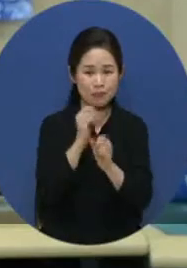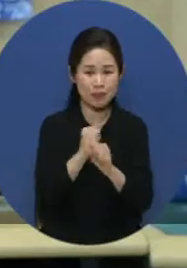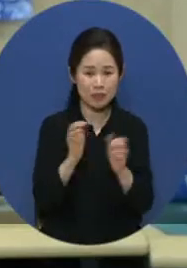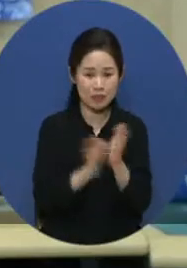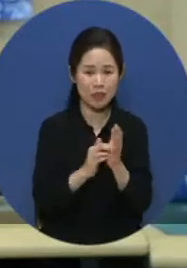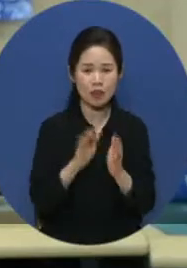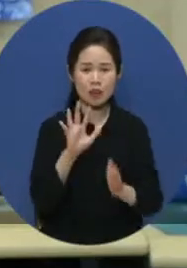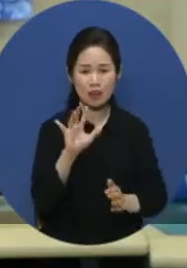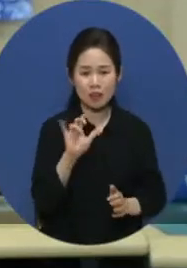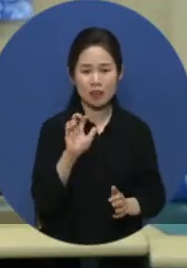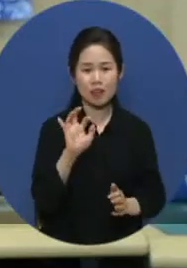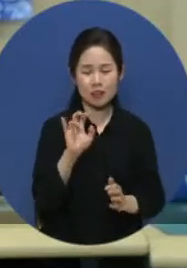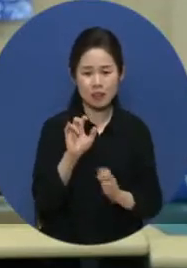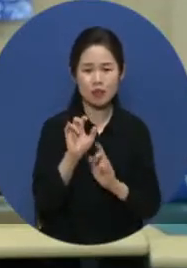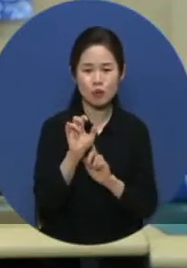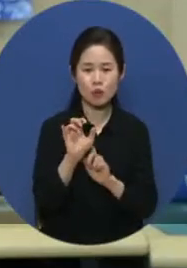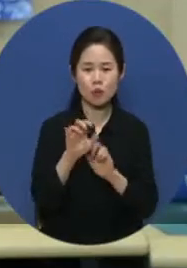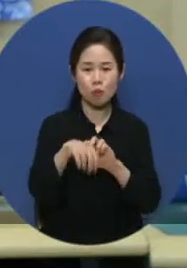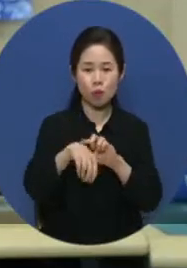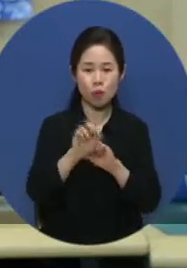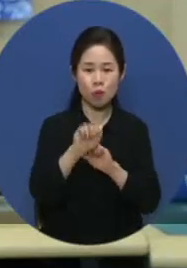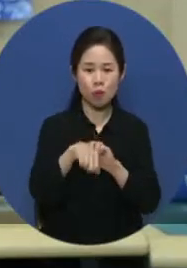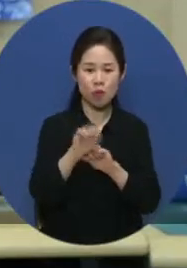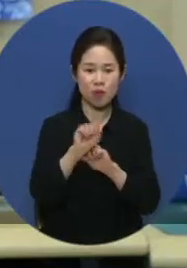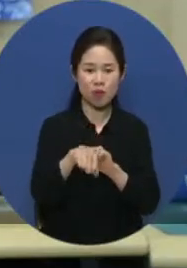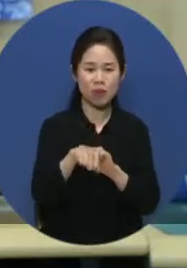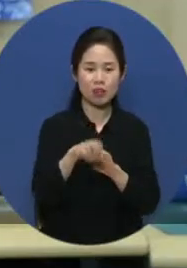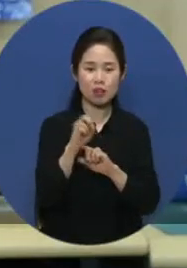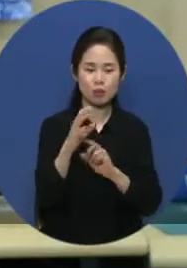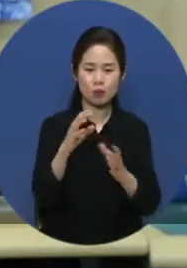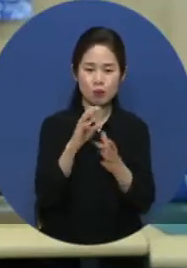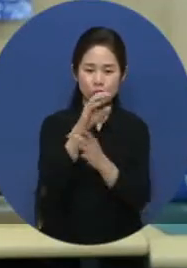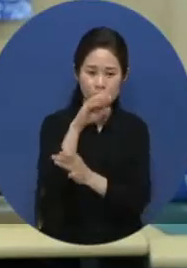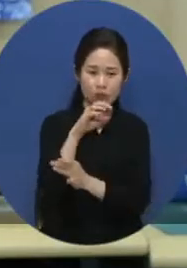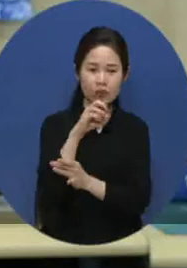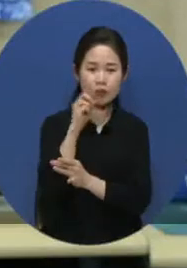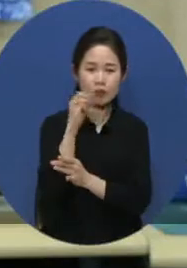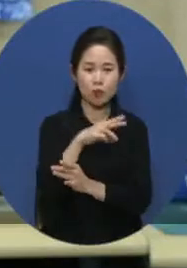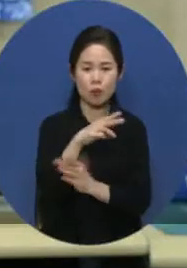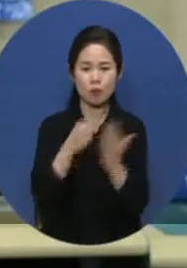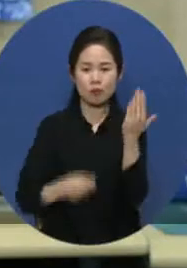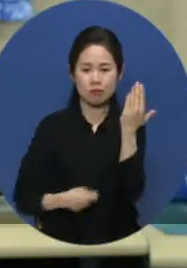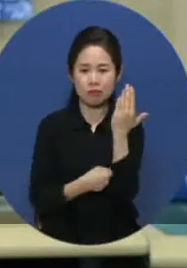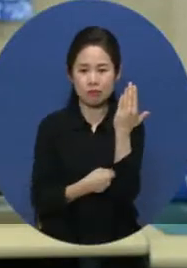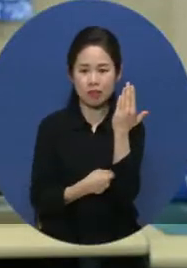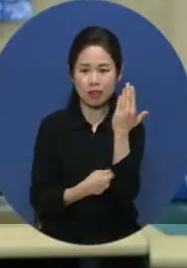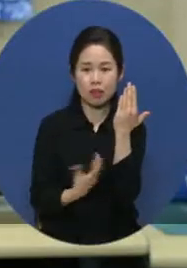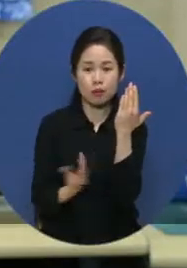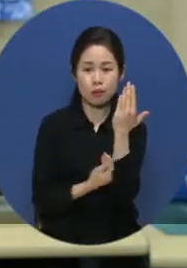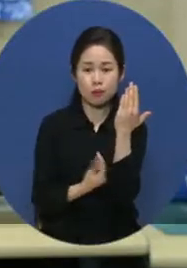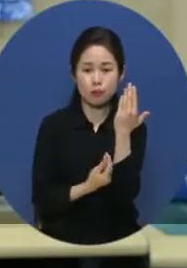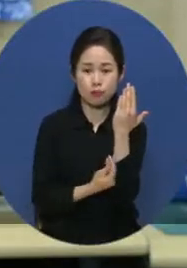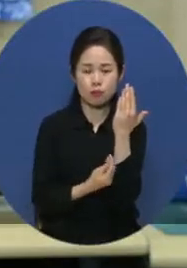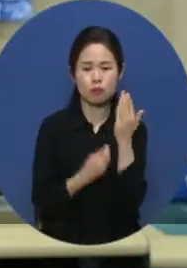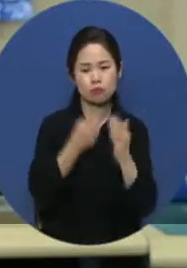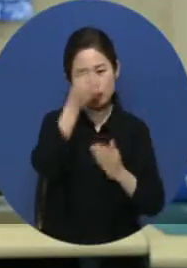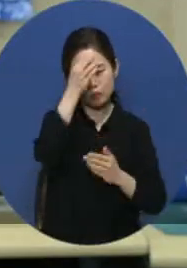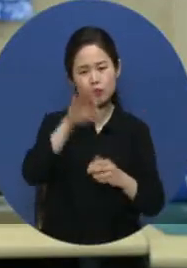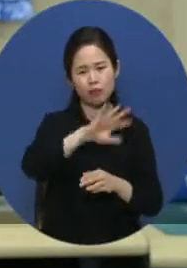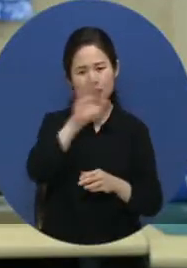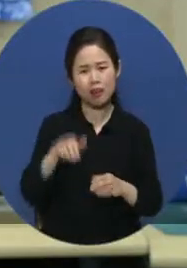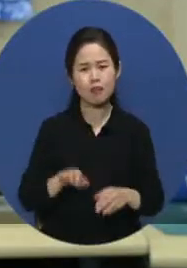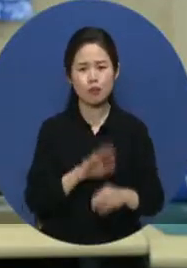움직임 악력 구현부, 손목 관절, 그리고 착용부, 충전기까지 저희가 직접 개발을 했고 그